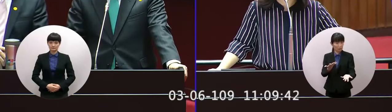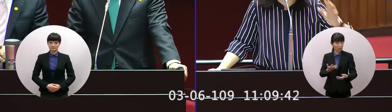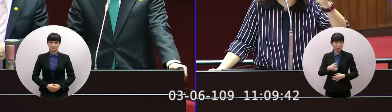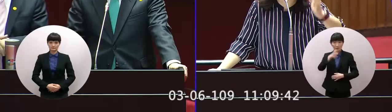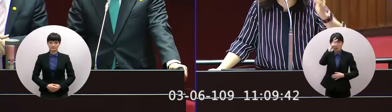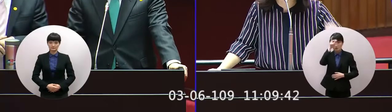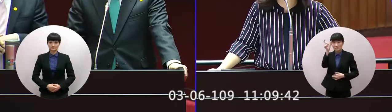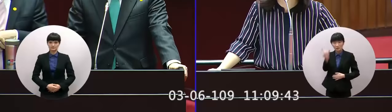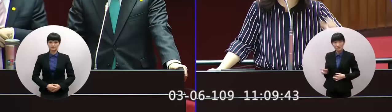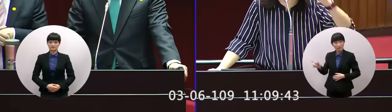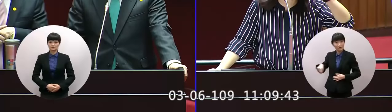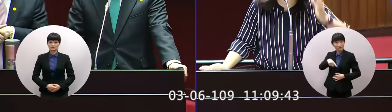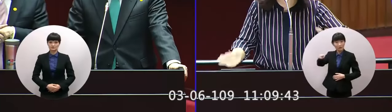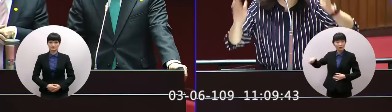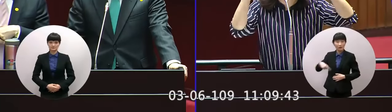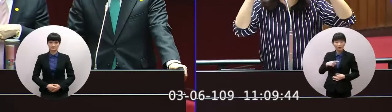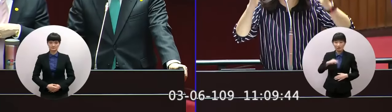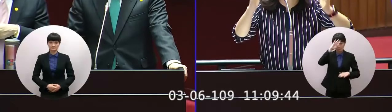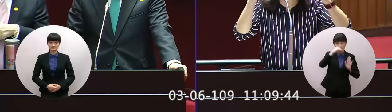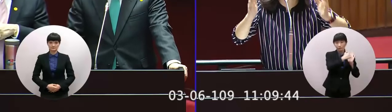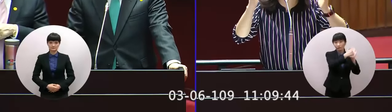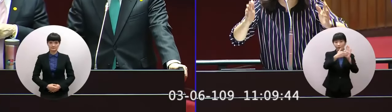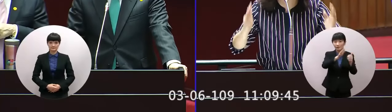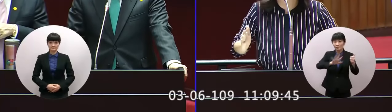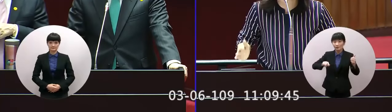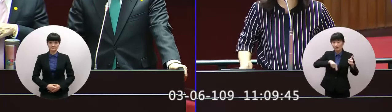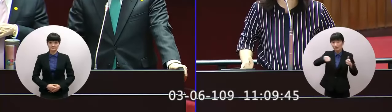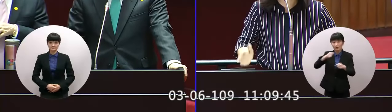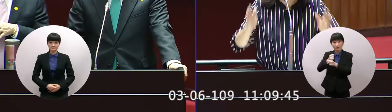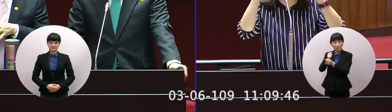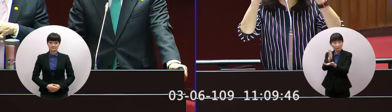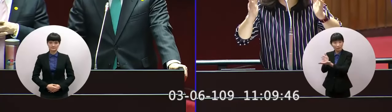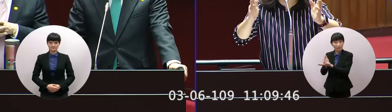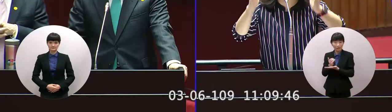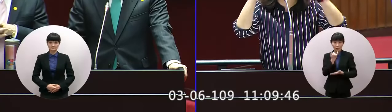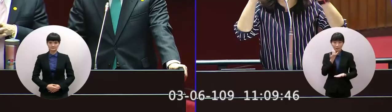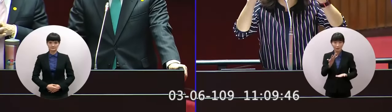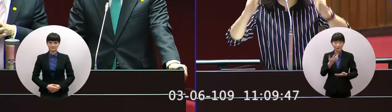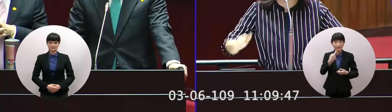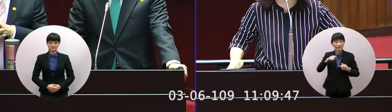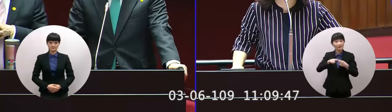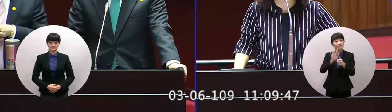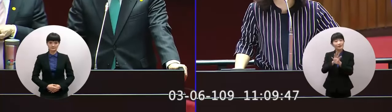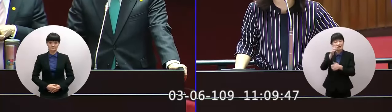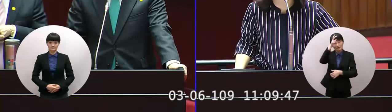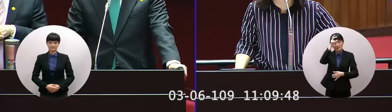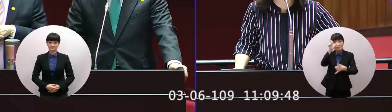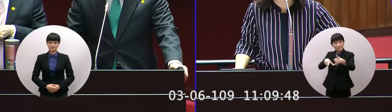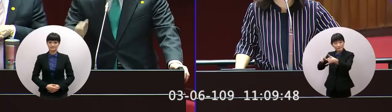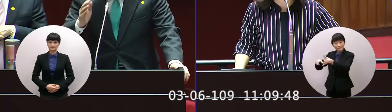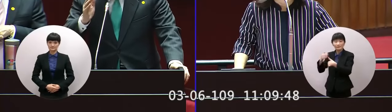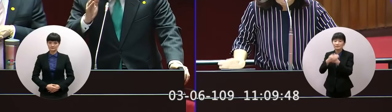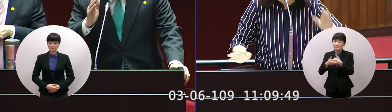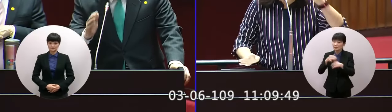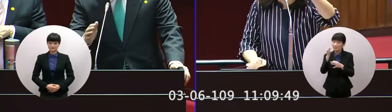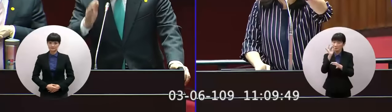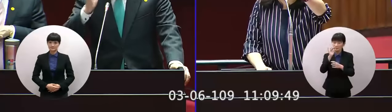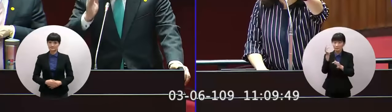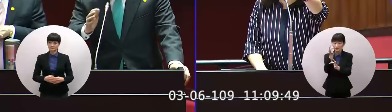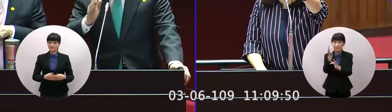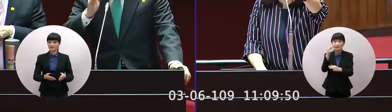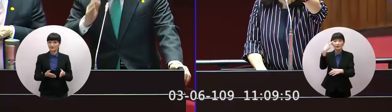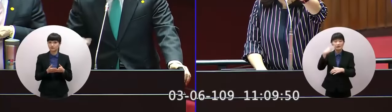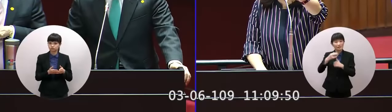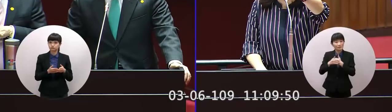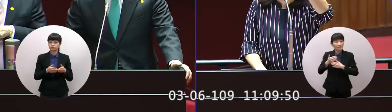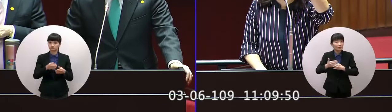酒测，你该要做的你是要给他足够的防护以及告诉他标准的流程， 该做的